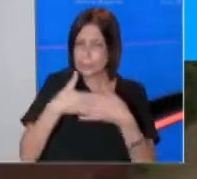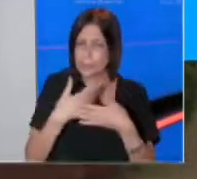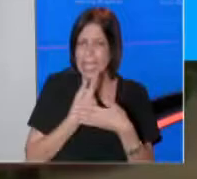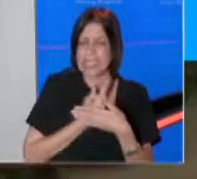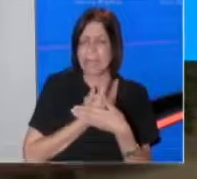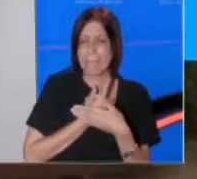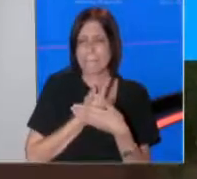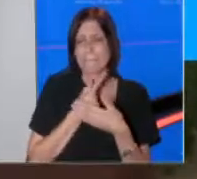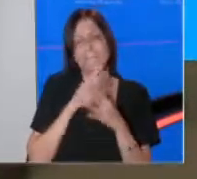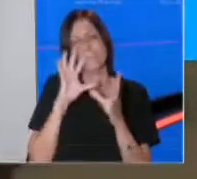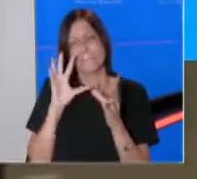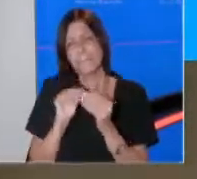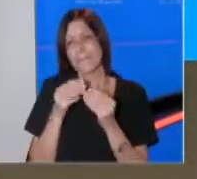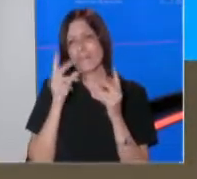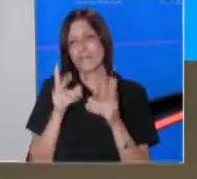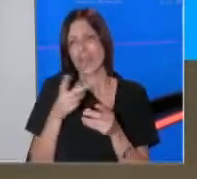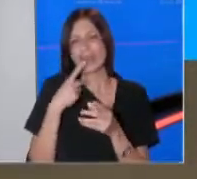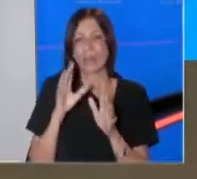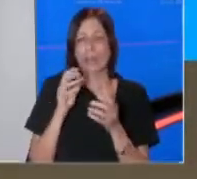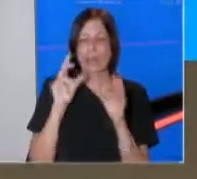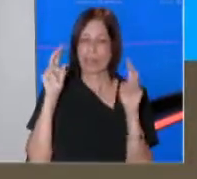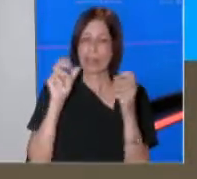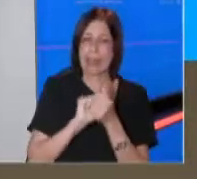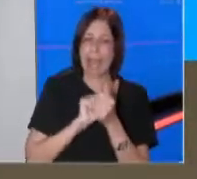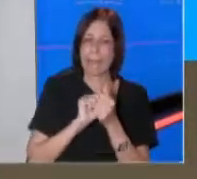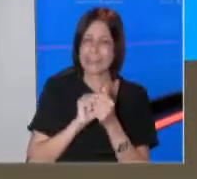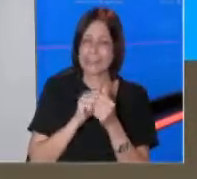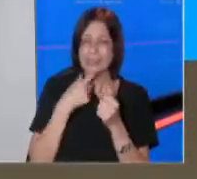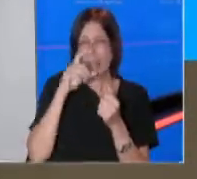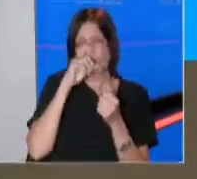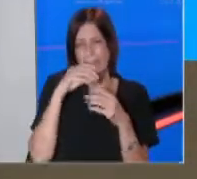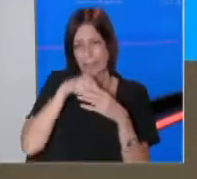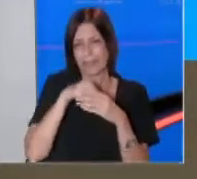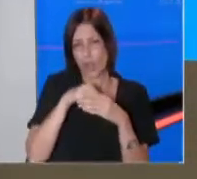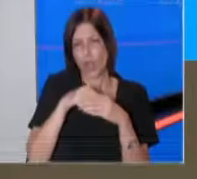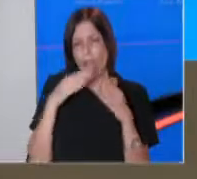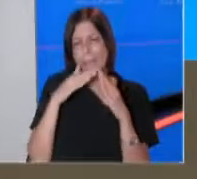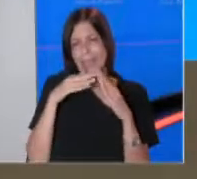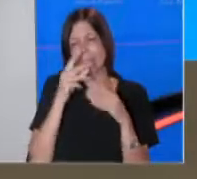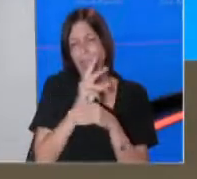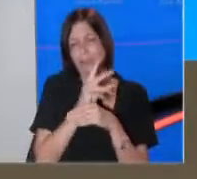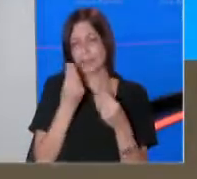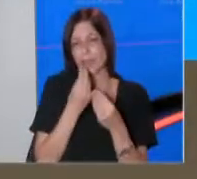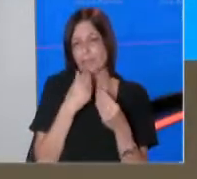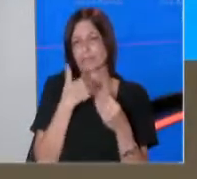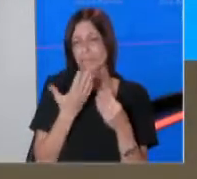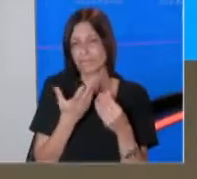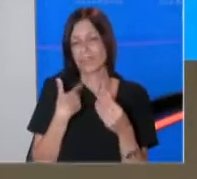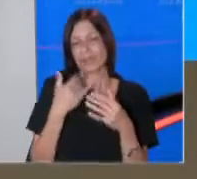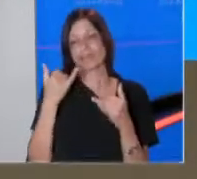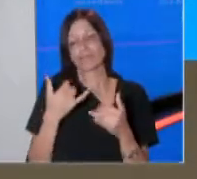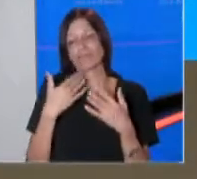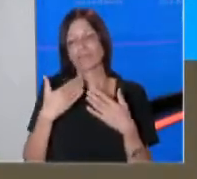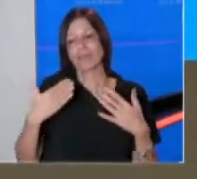את הכל, ואם יורשה לי לומר, לחבס את הכביסה המלוכלכת בתוך הבית. בשנים האחרונות חלה התפתחות בעיניי מאוד מאוד גדולה